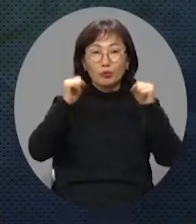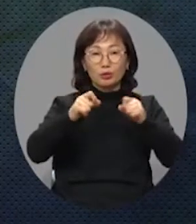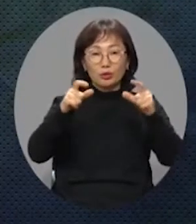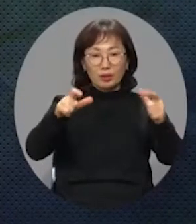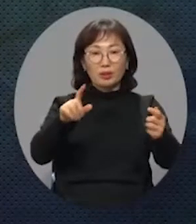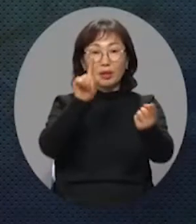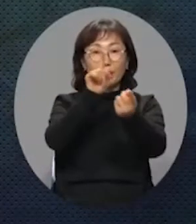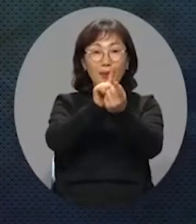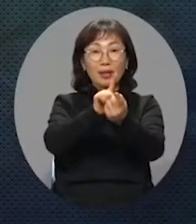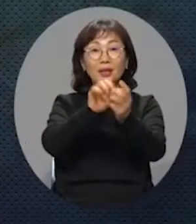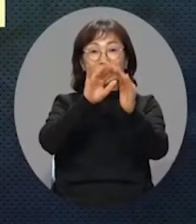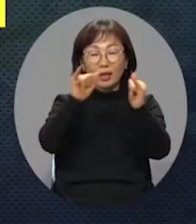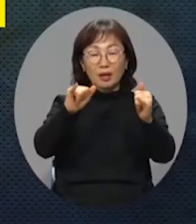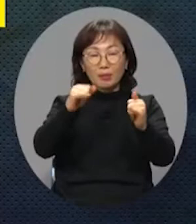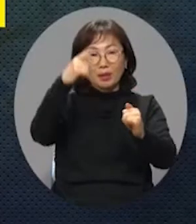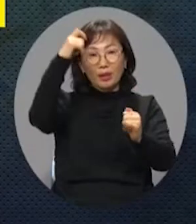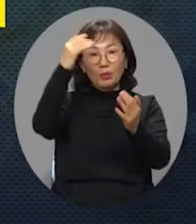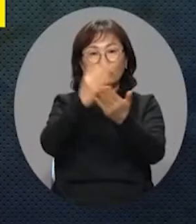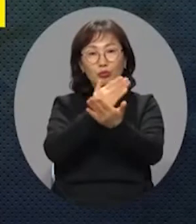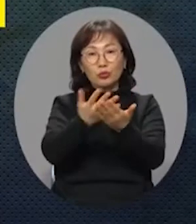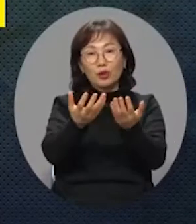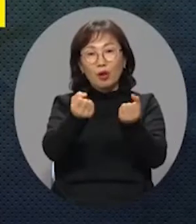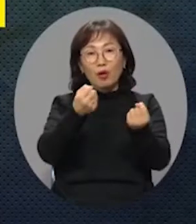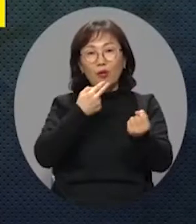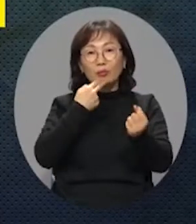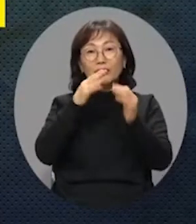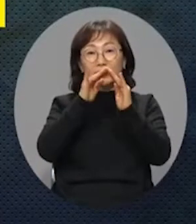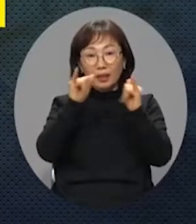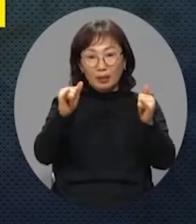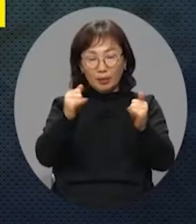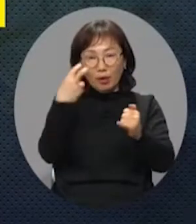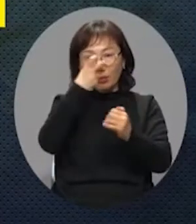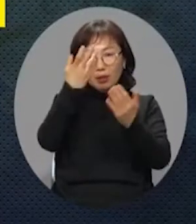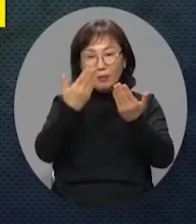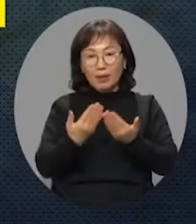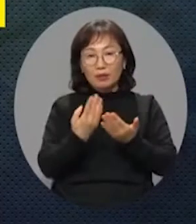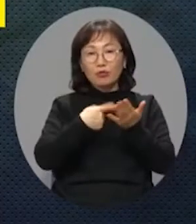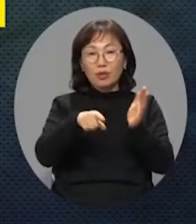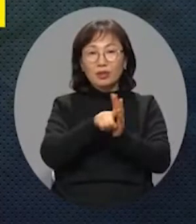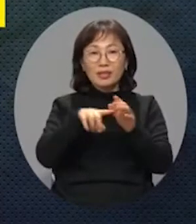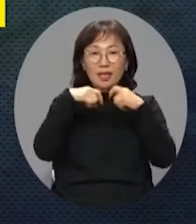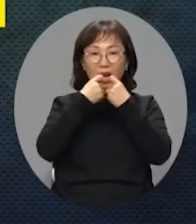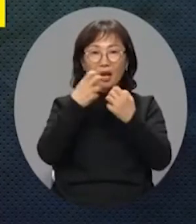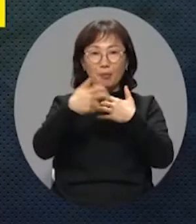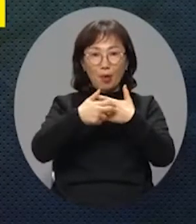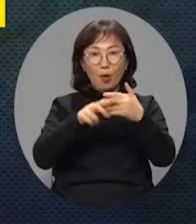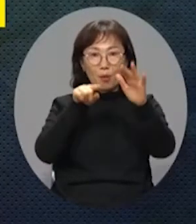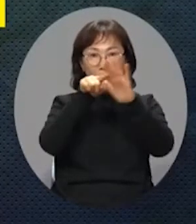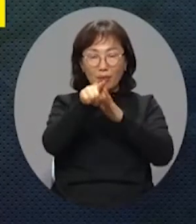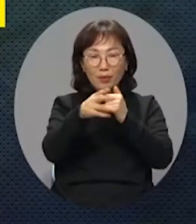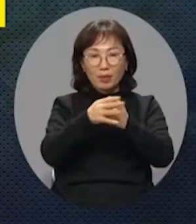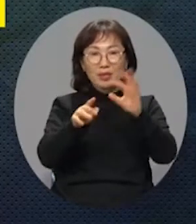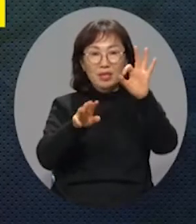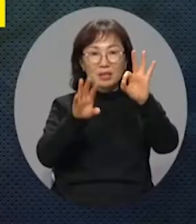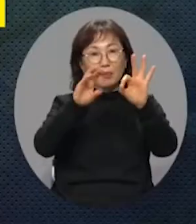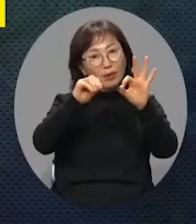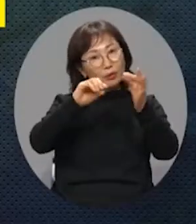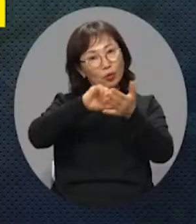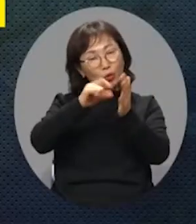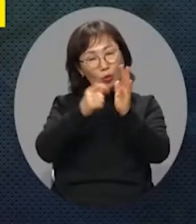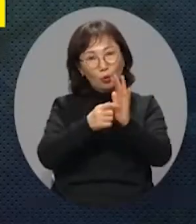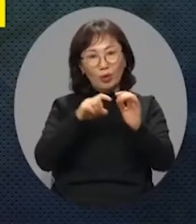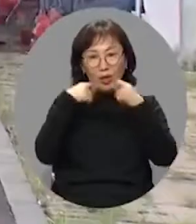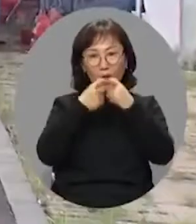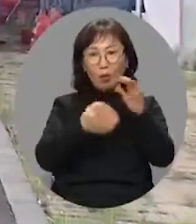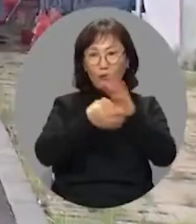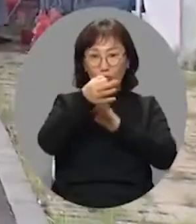접촉자로 분류되지 않은 무증상자가 검사를 받기 위해선 민간 병원을 방문해 10만 원가량의 비용을 부담해야